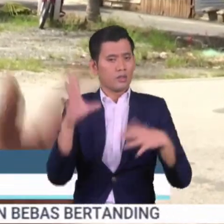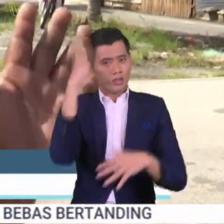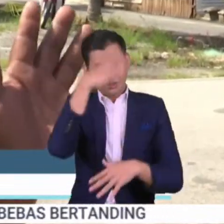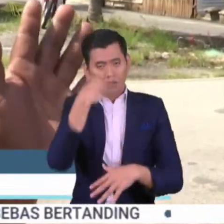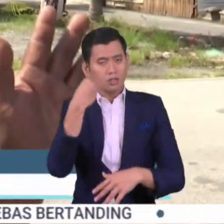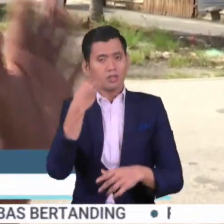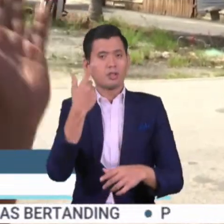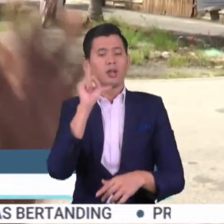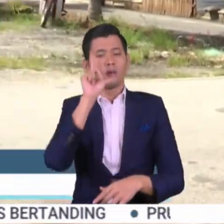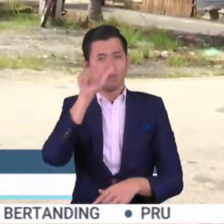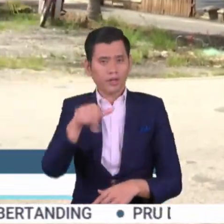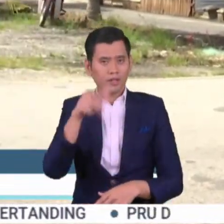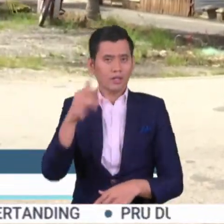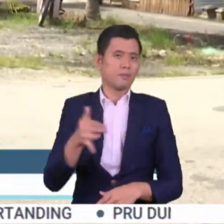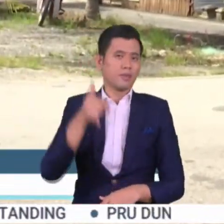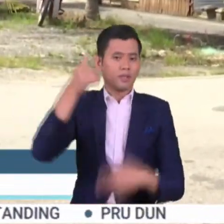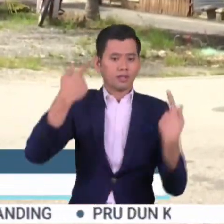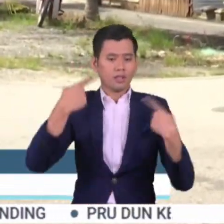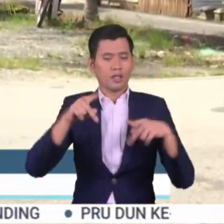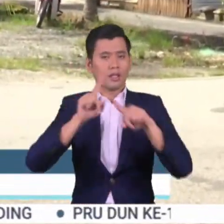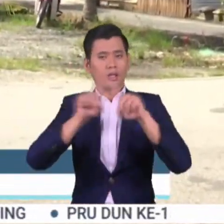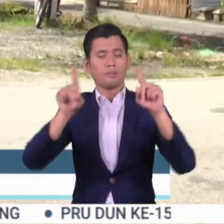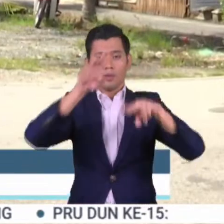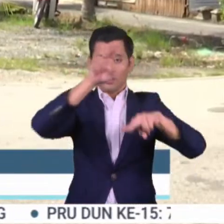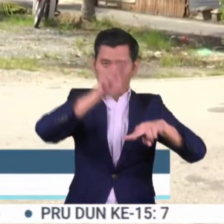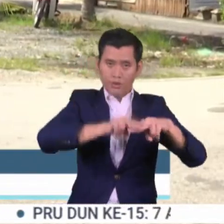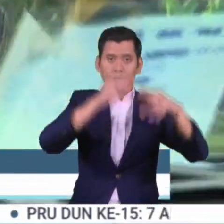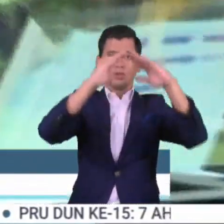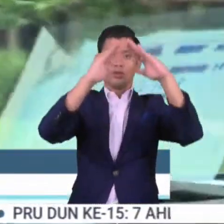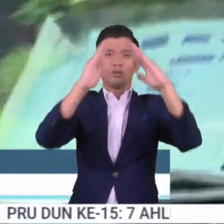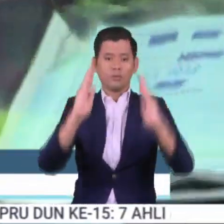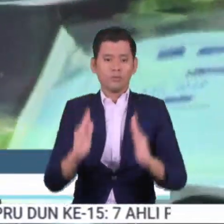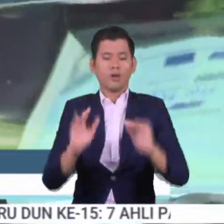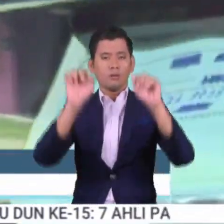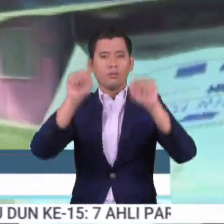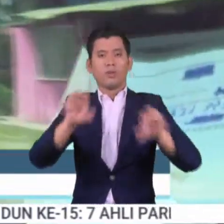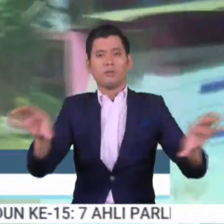Tak payah pergi kedai Tong Yam. Duduk di rumah lah. Buat benda ni semua.